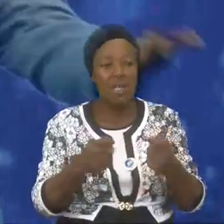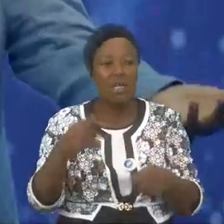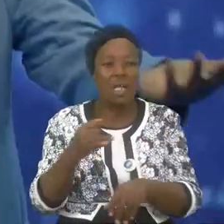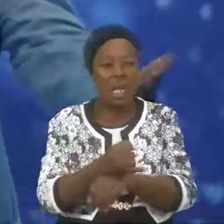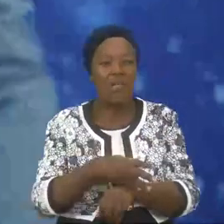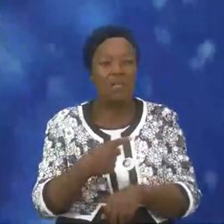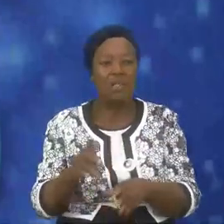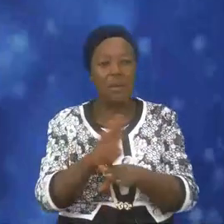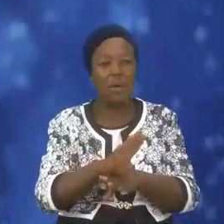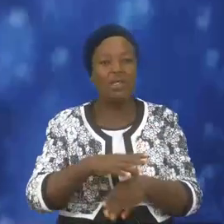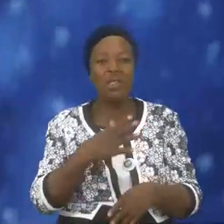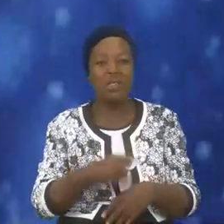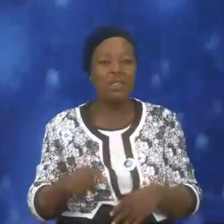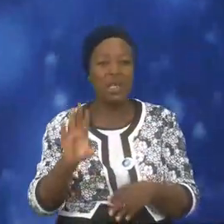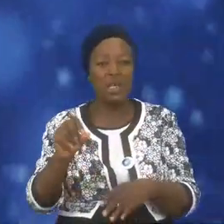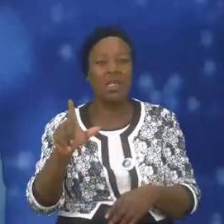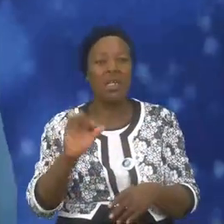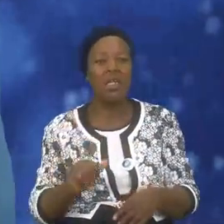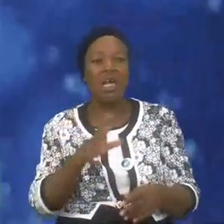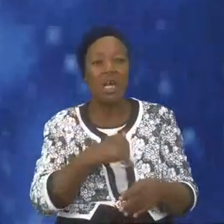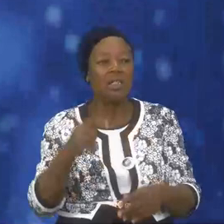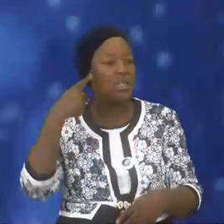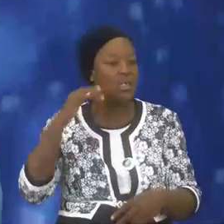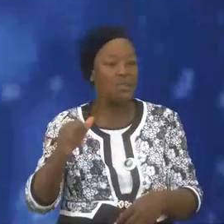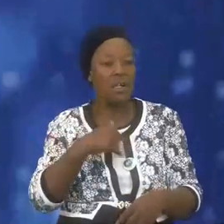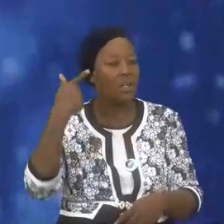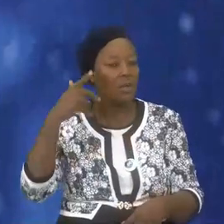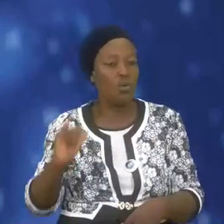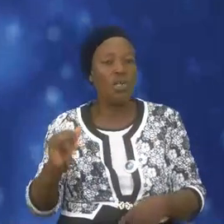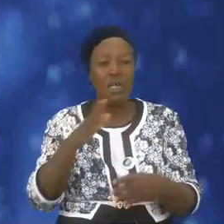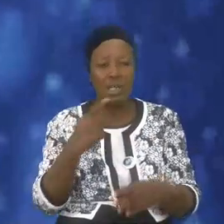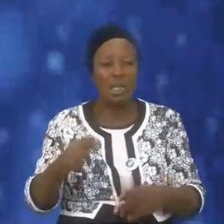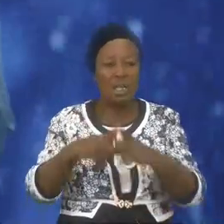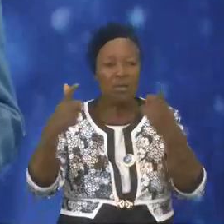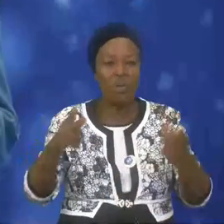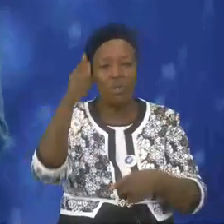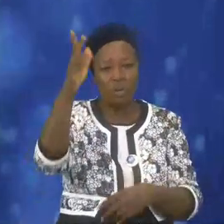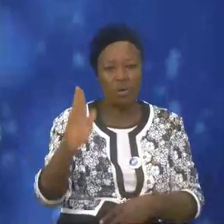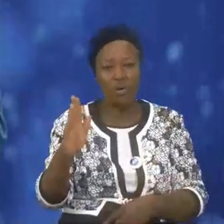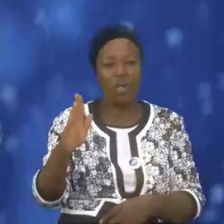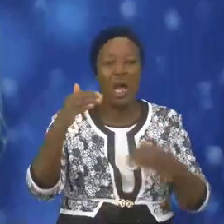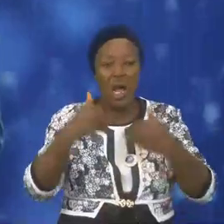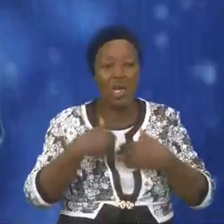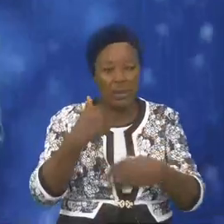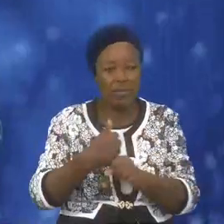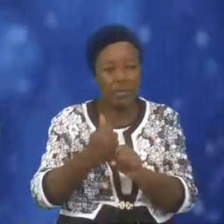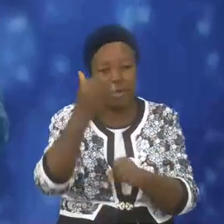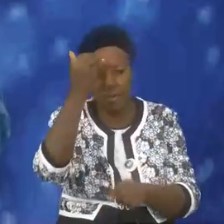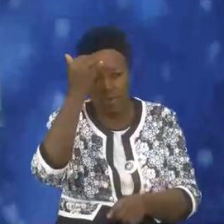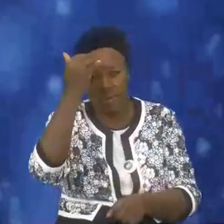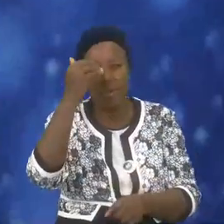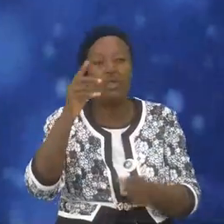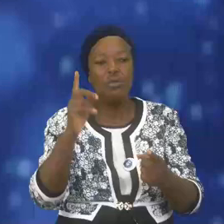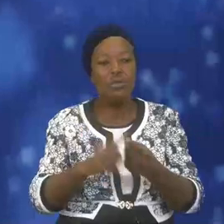reins, l'argile, l'argent et l'or. Le grand Dieu qui a fait connaître au roi ce